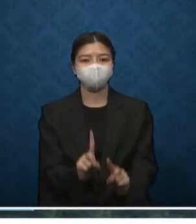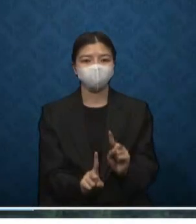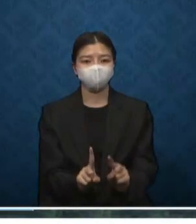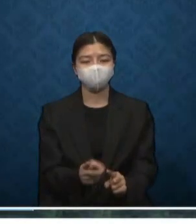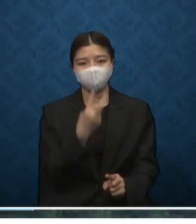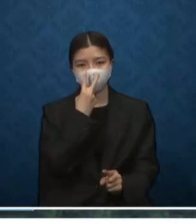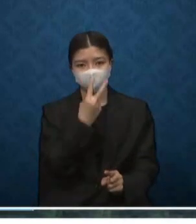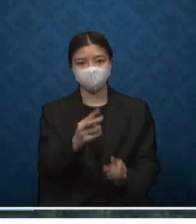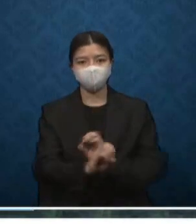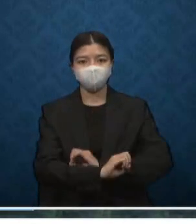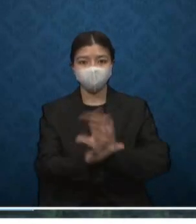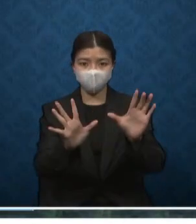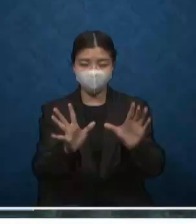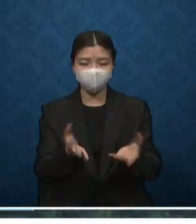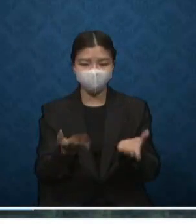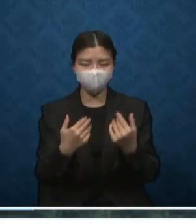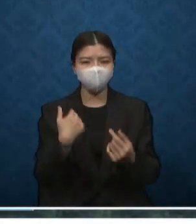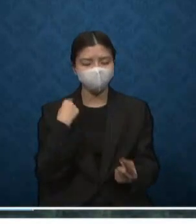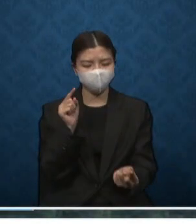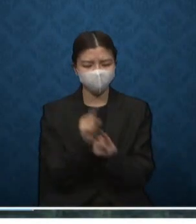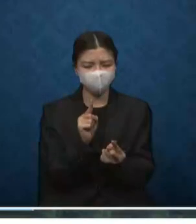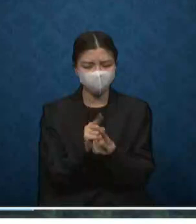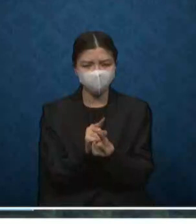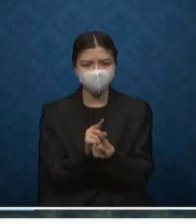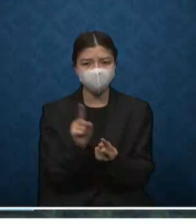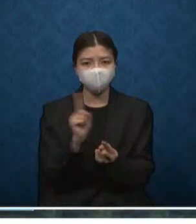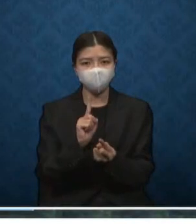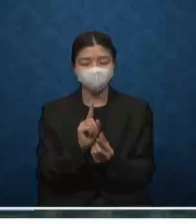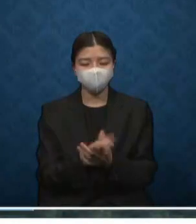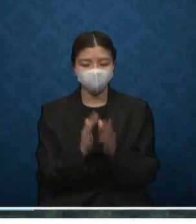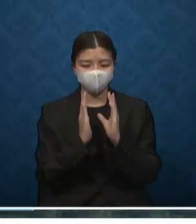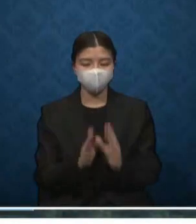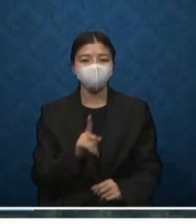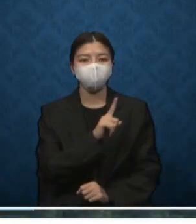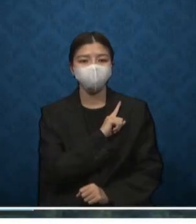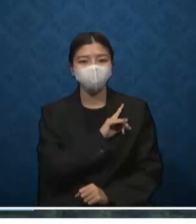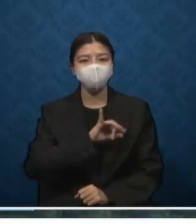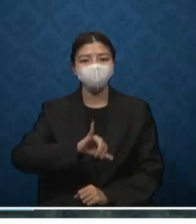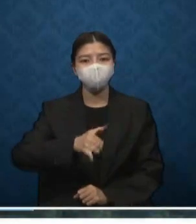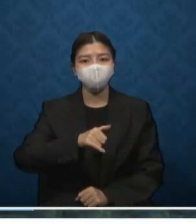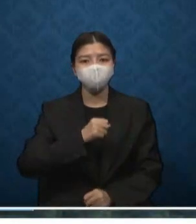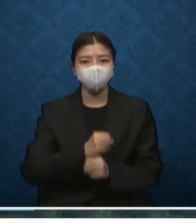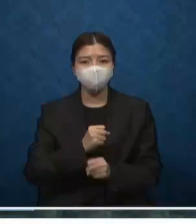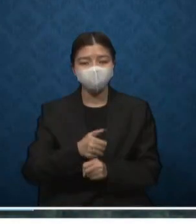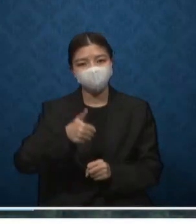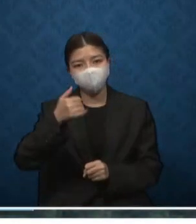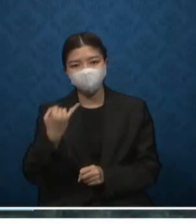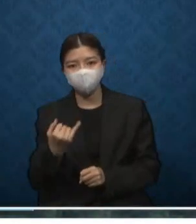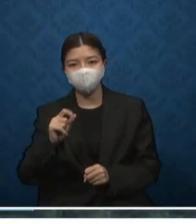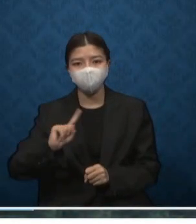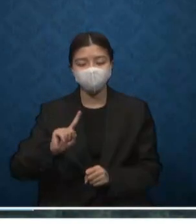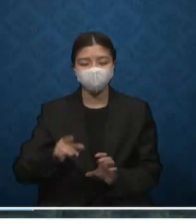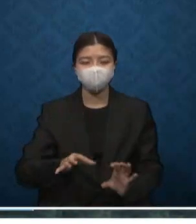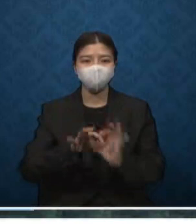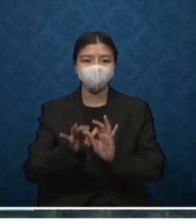ชิงประจักษ์รวมทั้งได้พบปะพูดคุยกับผู้ที่มีส่วนได้ส่วนเสียหรือผู้มีส่วนได้เกี่ยว